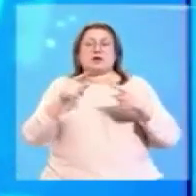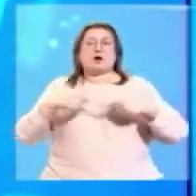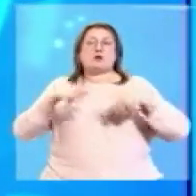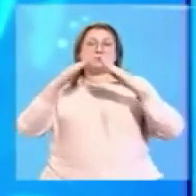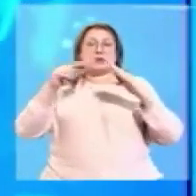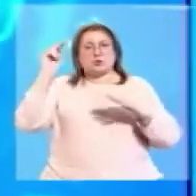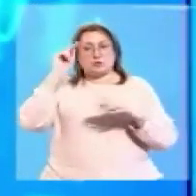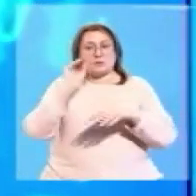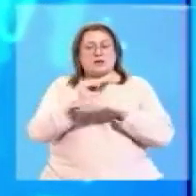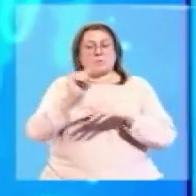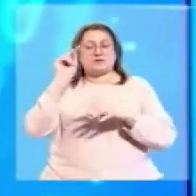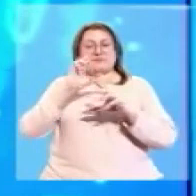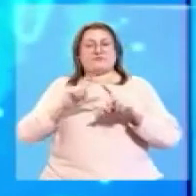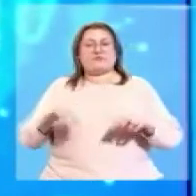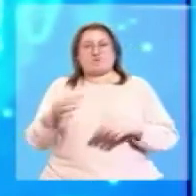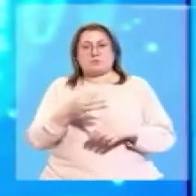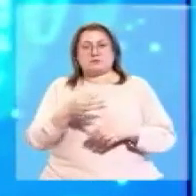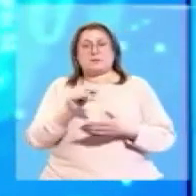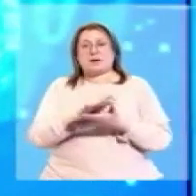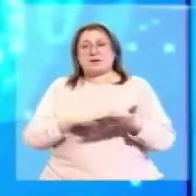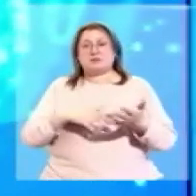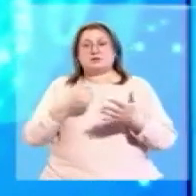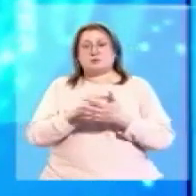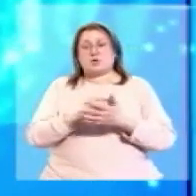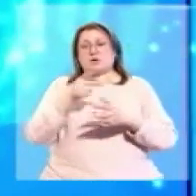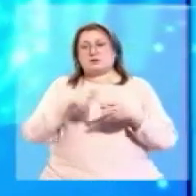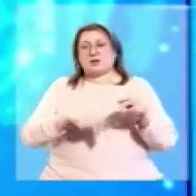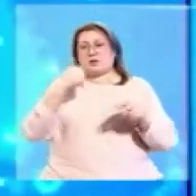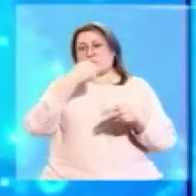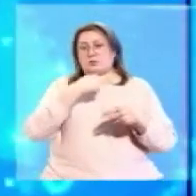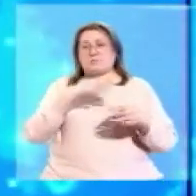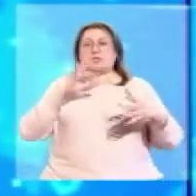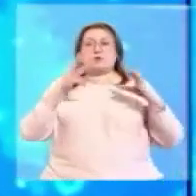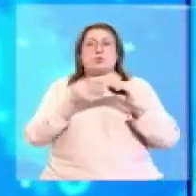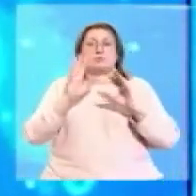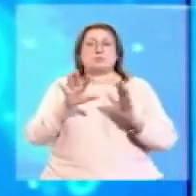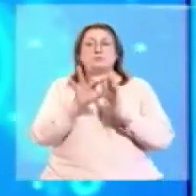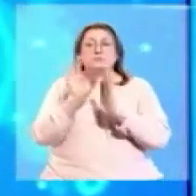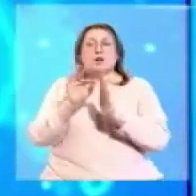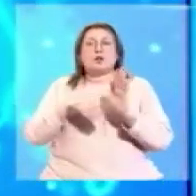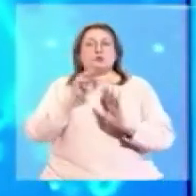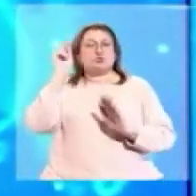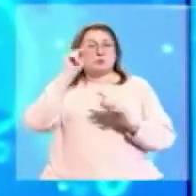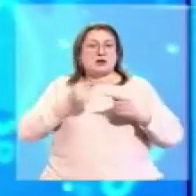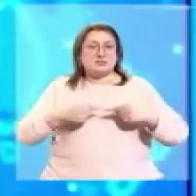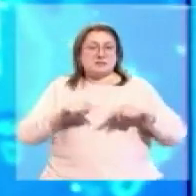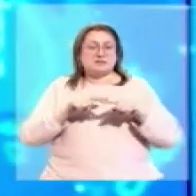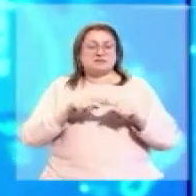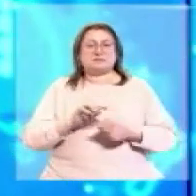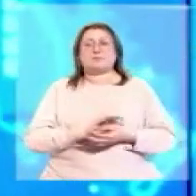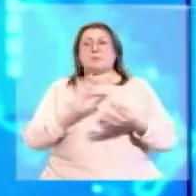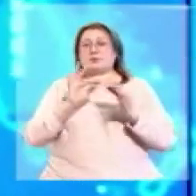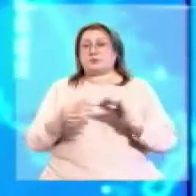учреждениях дополнительного образования области. Продлится она до конца года. По итогам будут выявлены лучшие учебные организации.